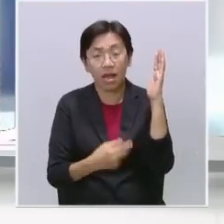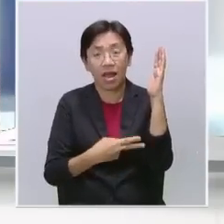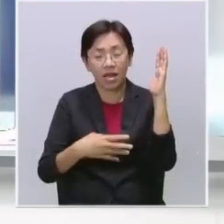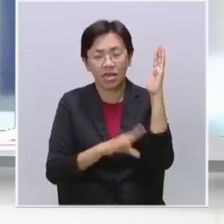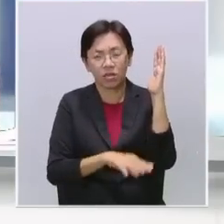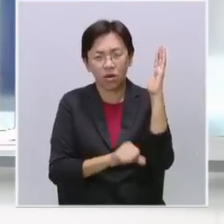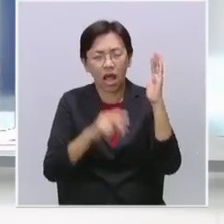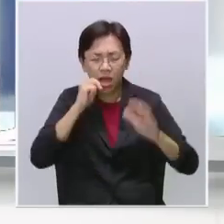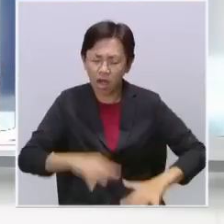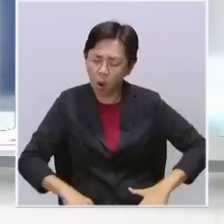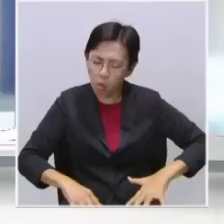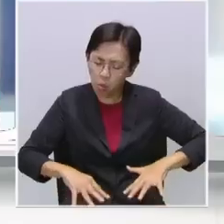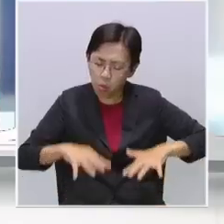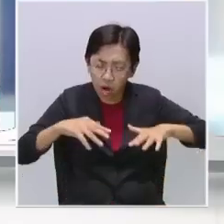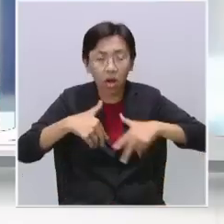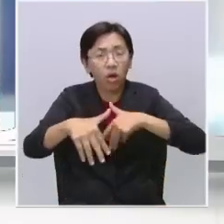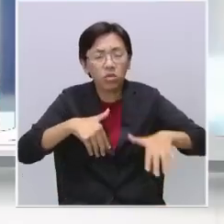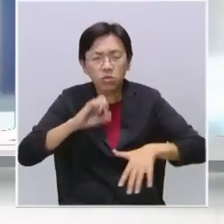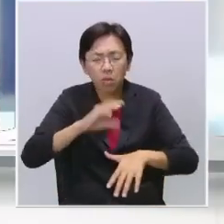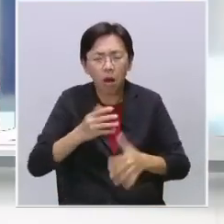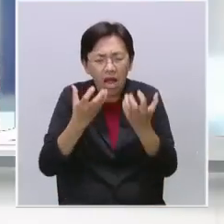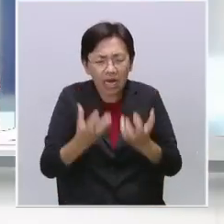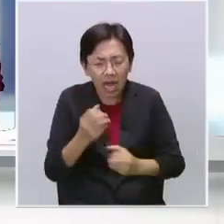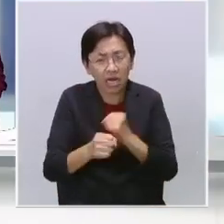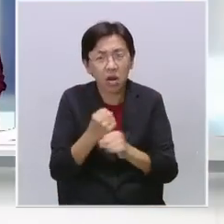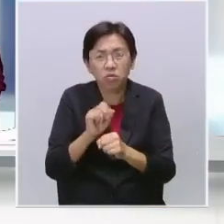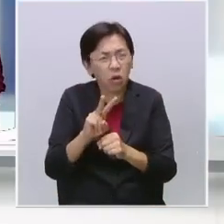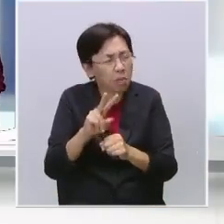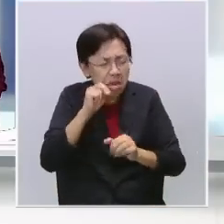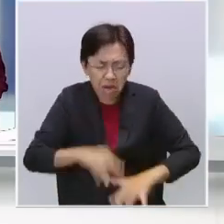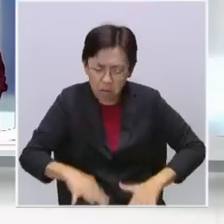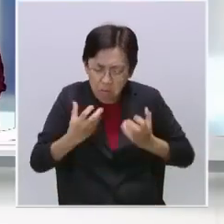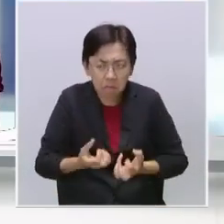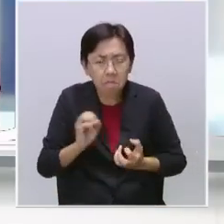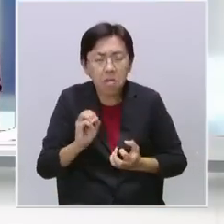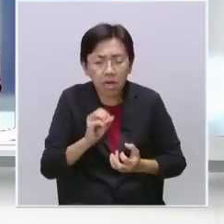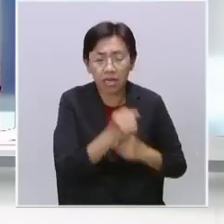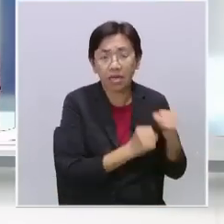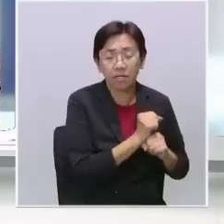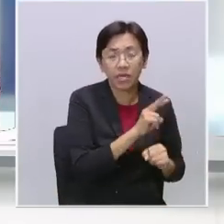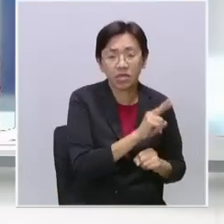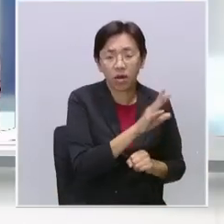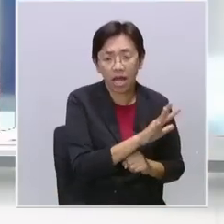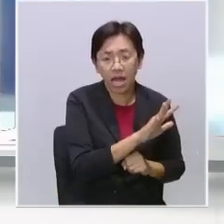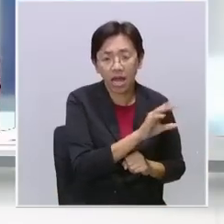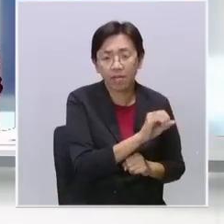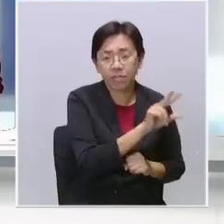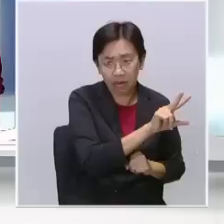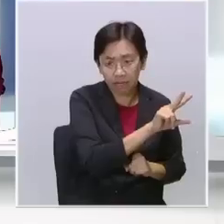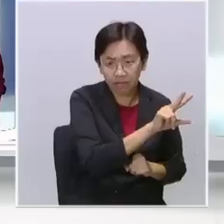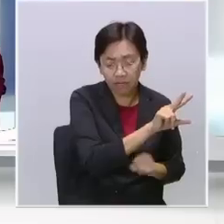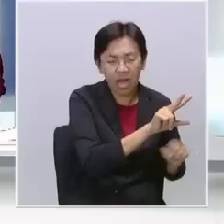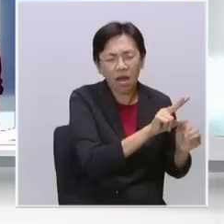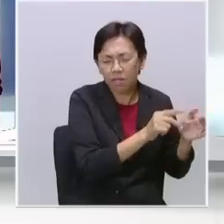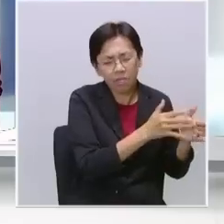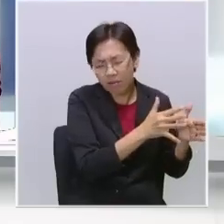ที่น้ำท่วมที่สุดชาวบ้านบอกว่าหนักสุดในรอบ12ปีเลยก็คือนับตั้งแต่ปี2553นะค